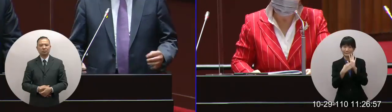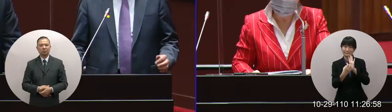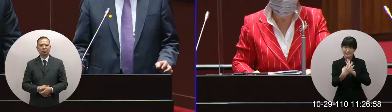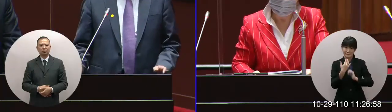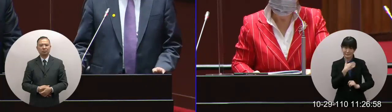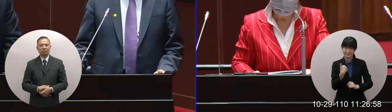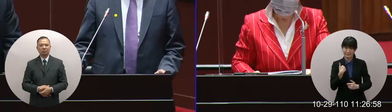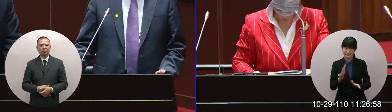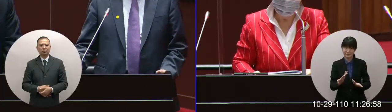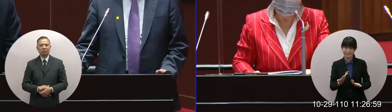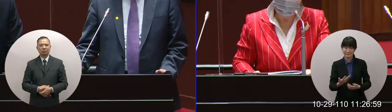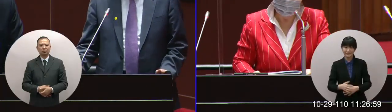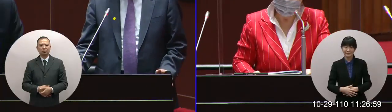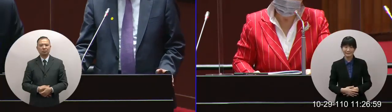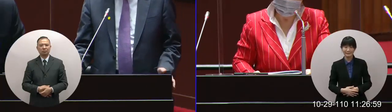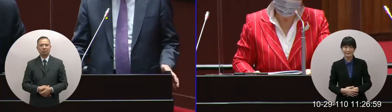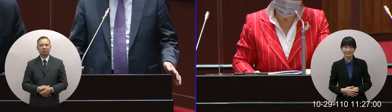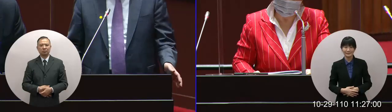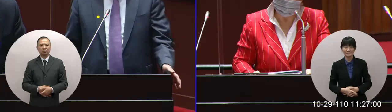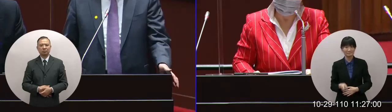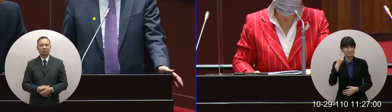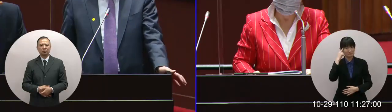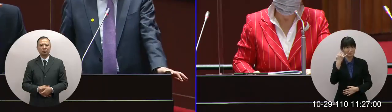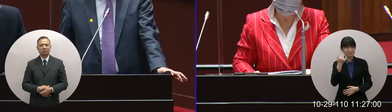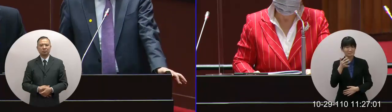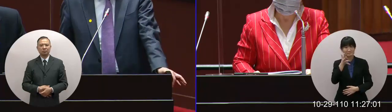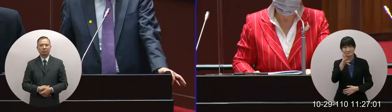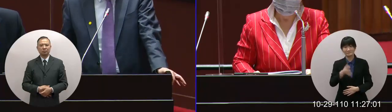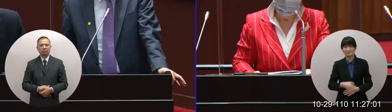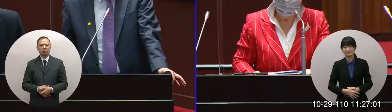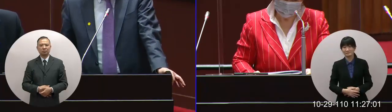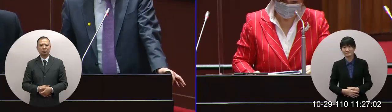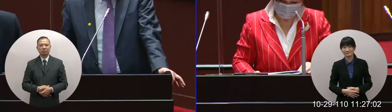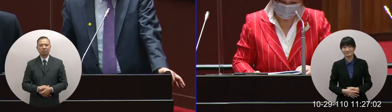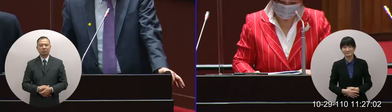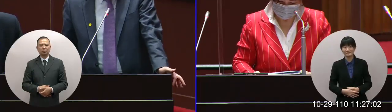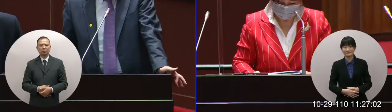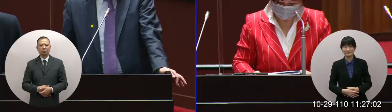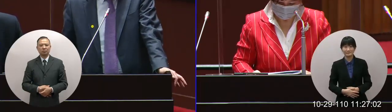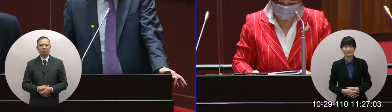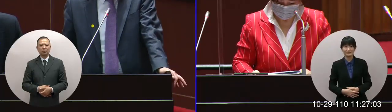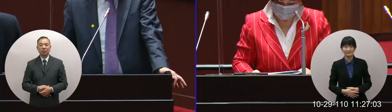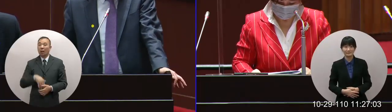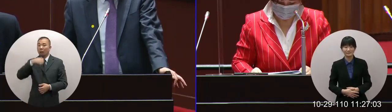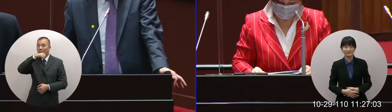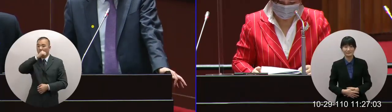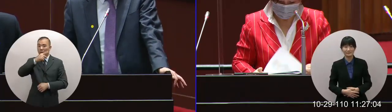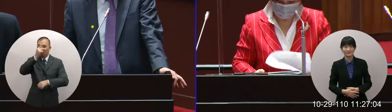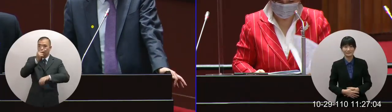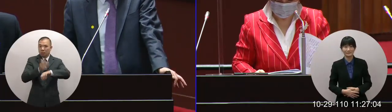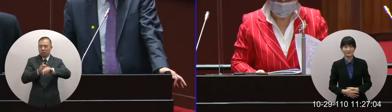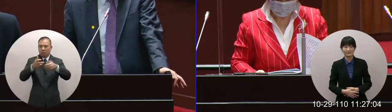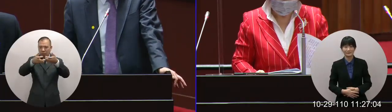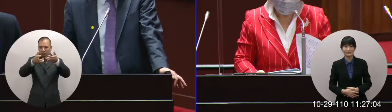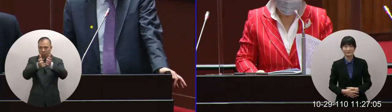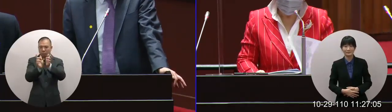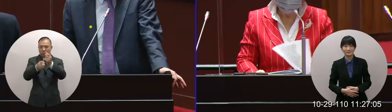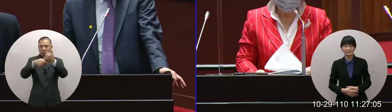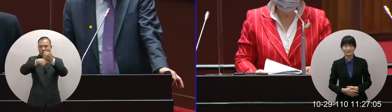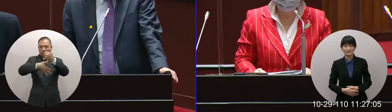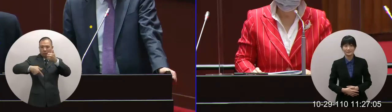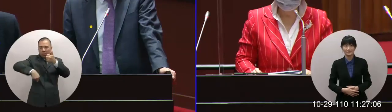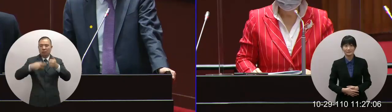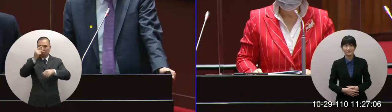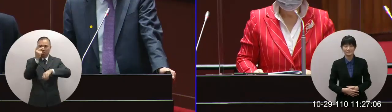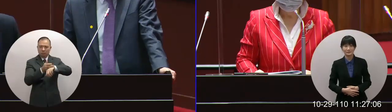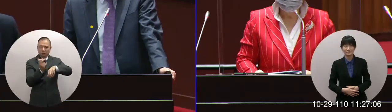刚刚的这个议题？ 当然，本身我们在科技部下面有科技汇报，哈，有科技汇报